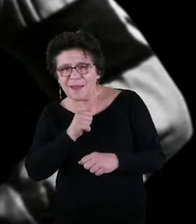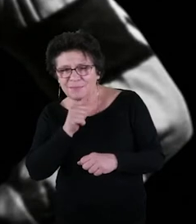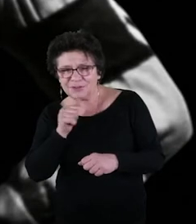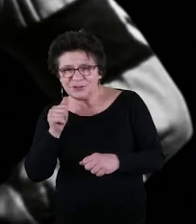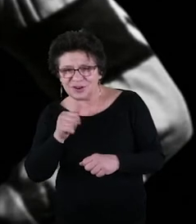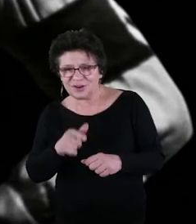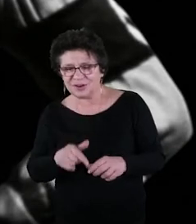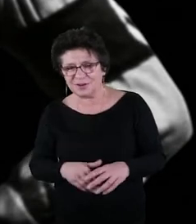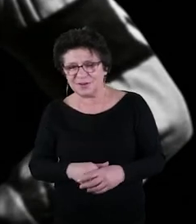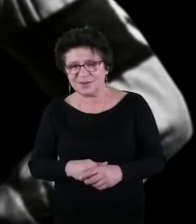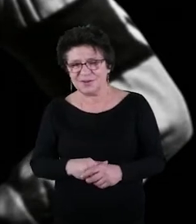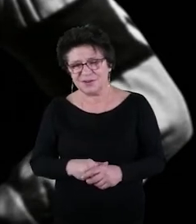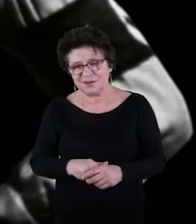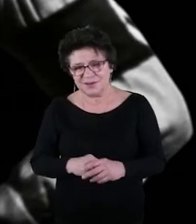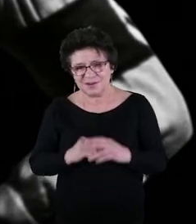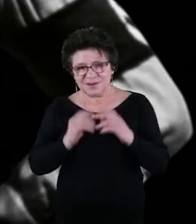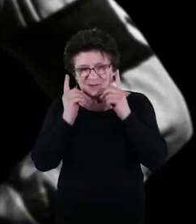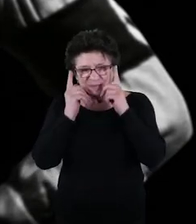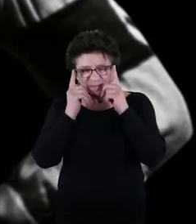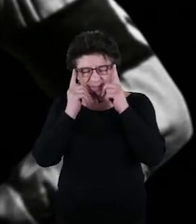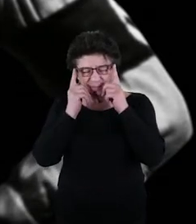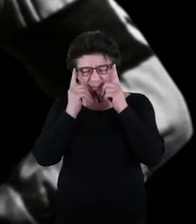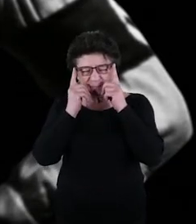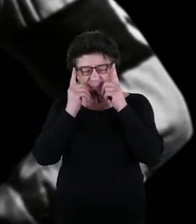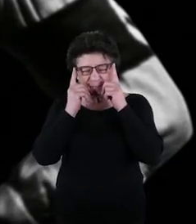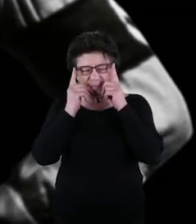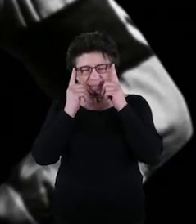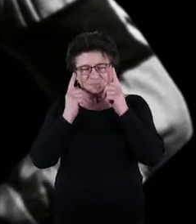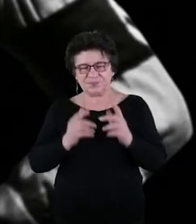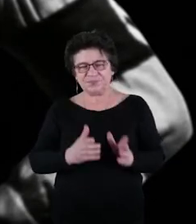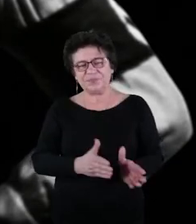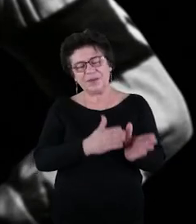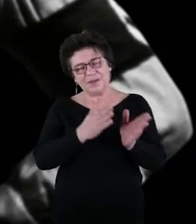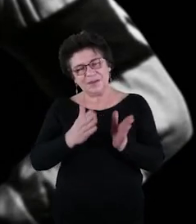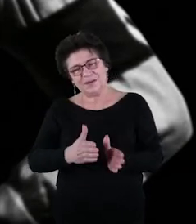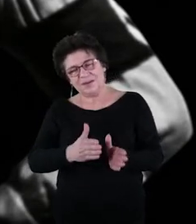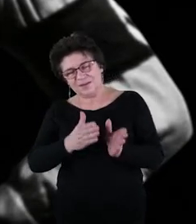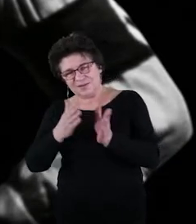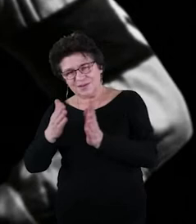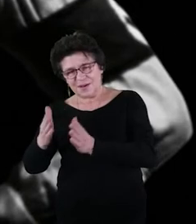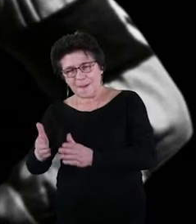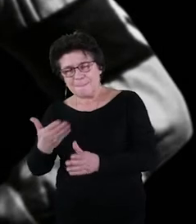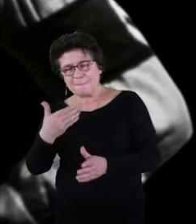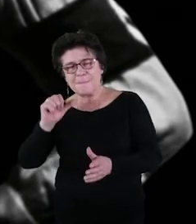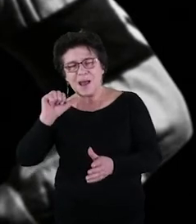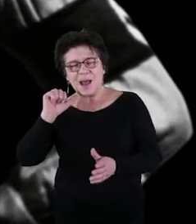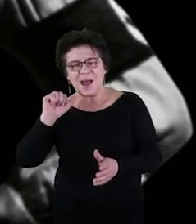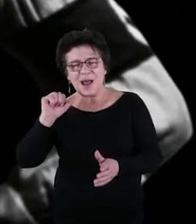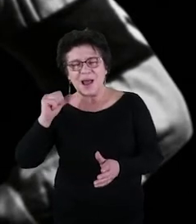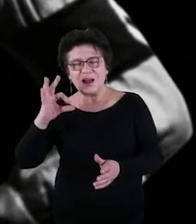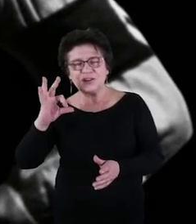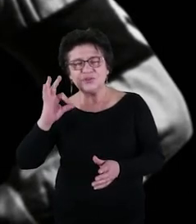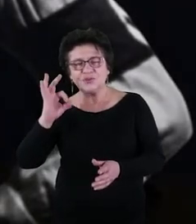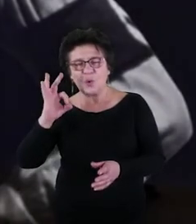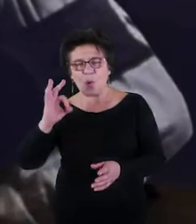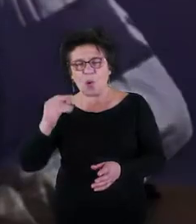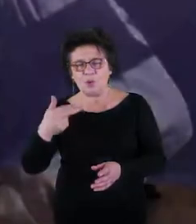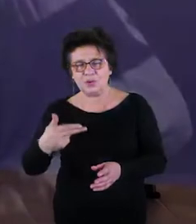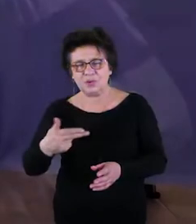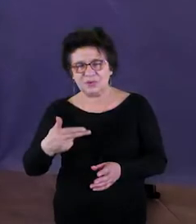gdzieś tam to użyłam i jakby tak płynie nie płynnie przechodząc od tej masono tutaj taką takiego